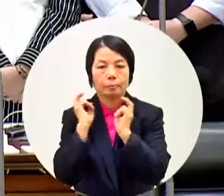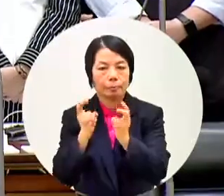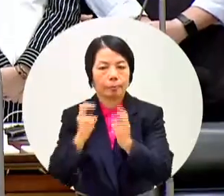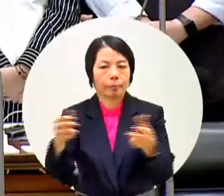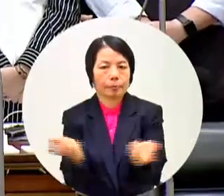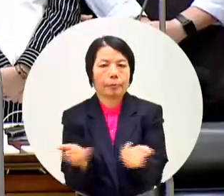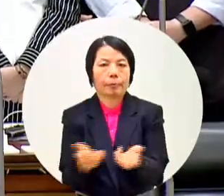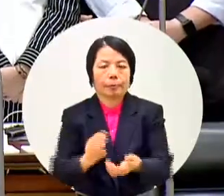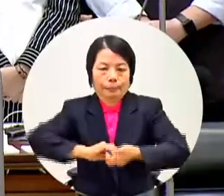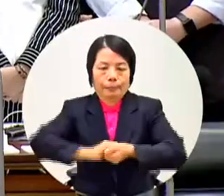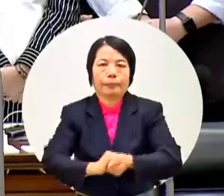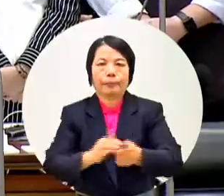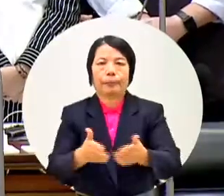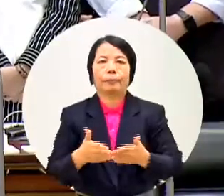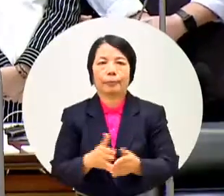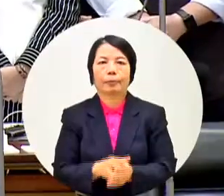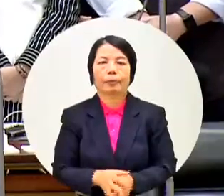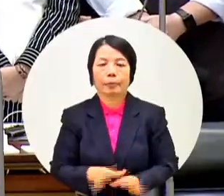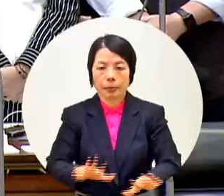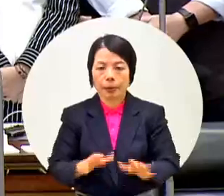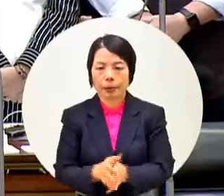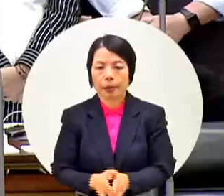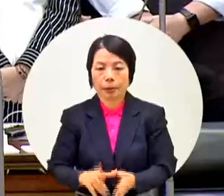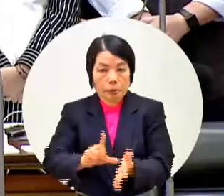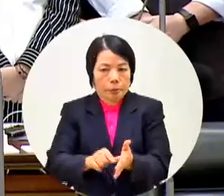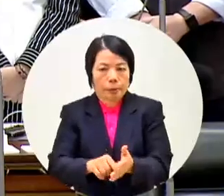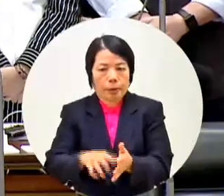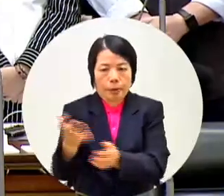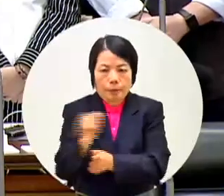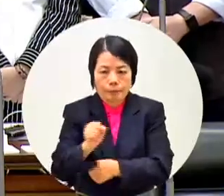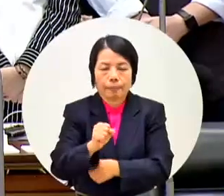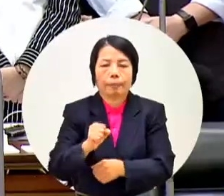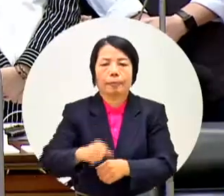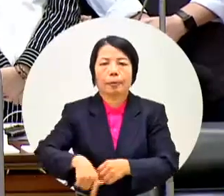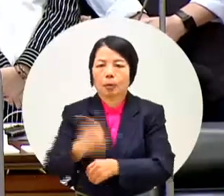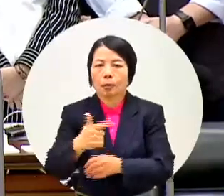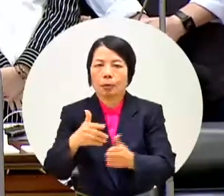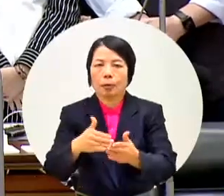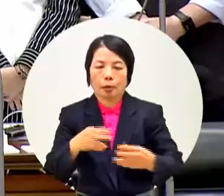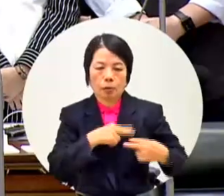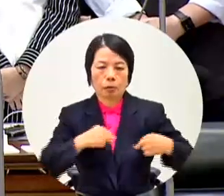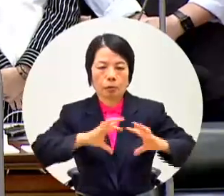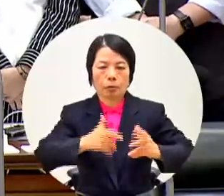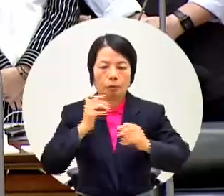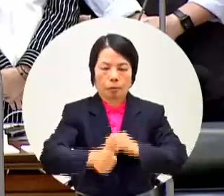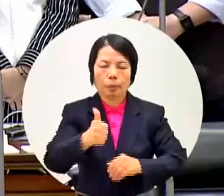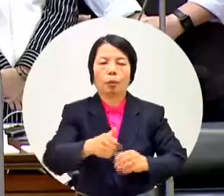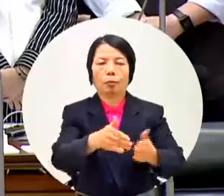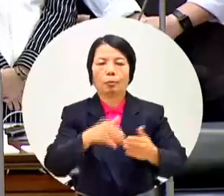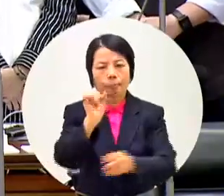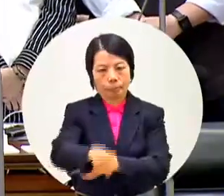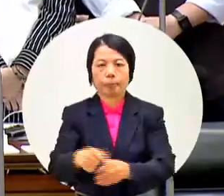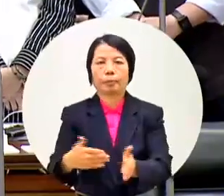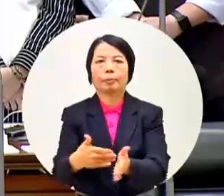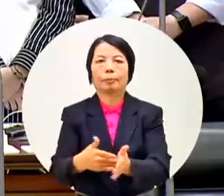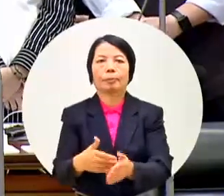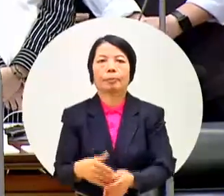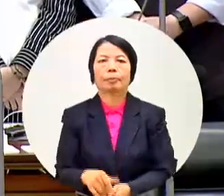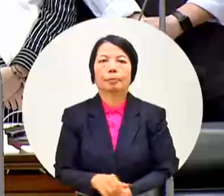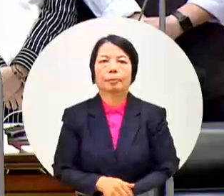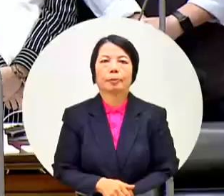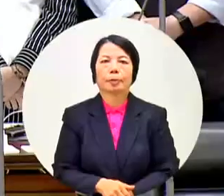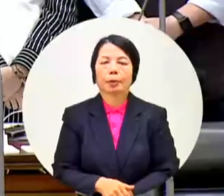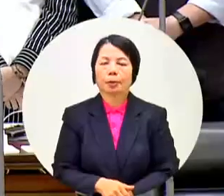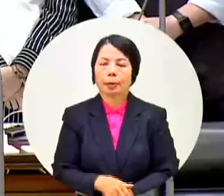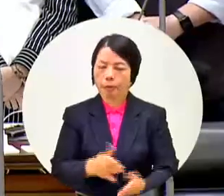胜追击。既然蔡总统伊都有开这支票出来，应该就是要来配合来做。所以伫遮